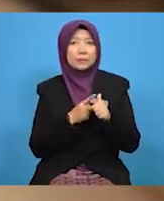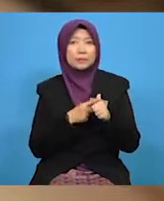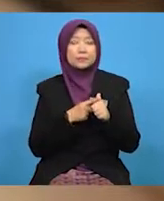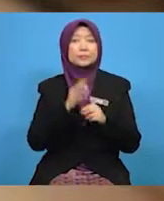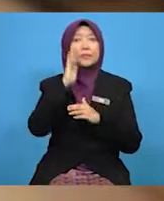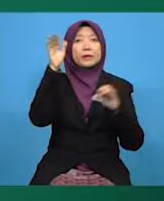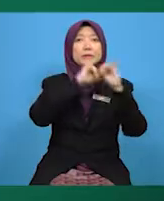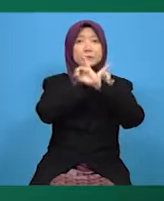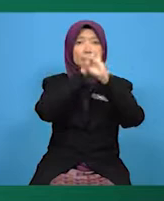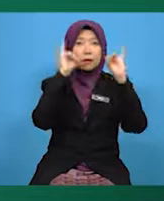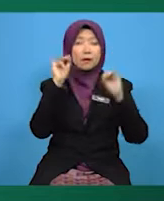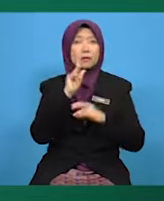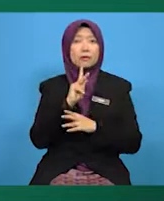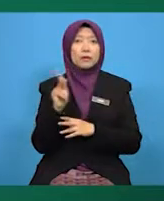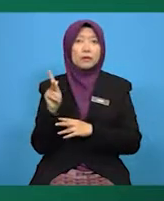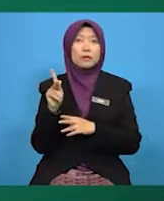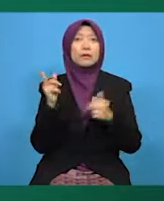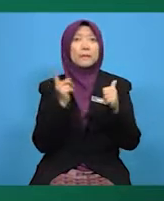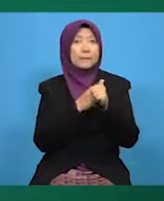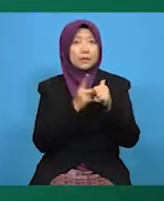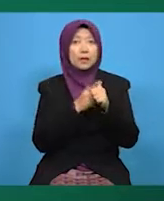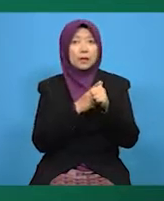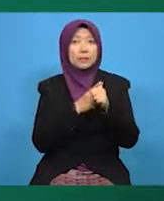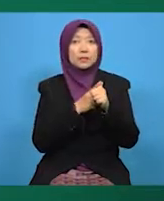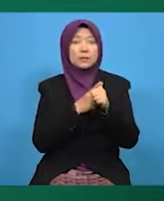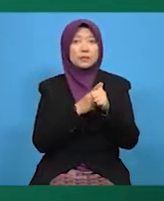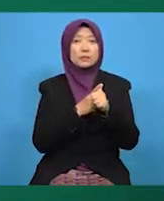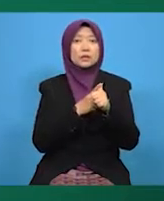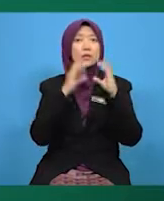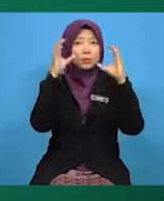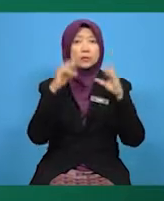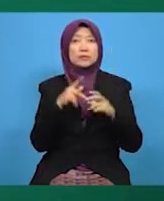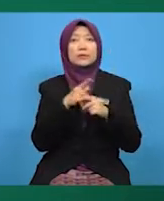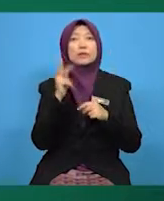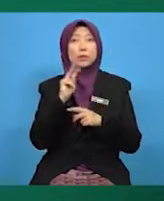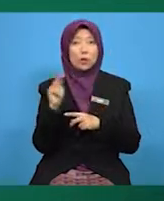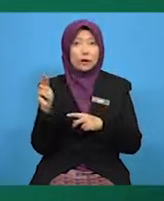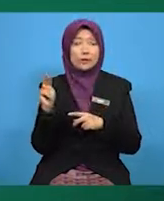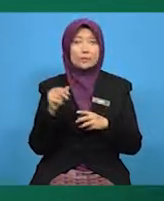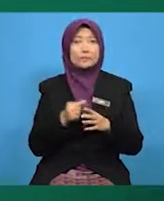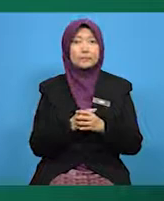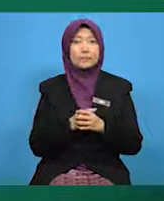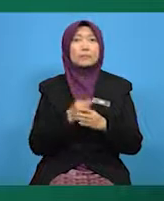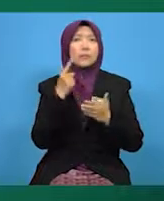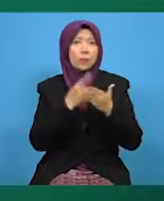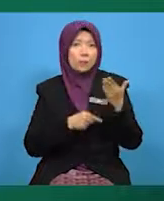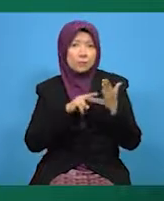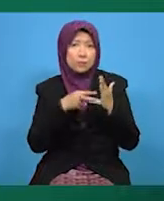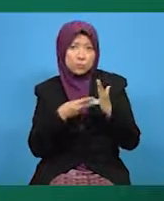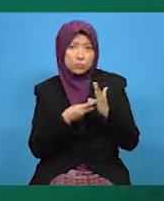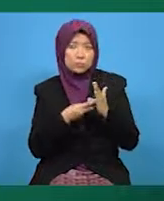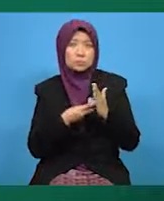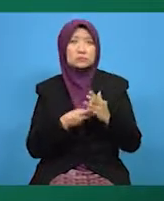akan menerangkan kaedah yang pertama, iaitu kaedah keluaran. Apakah yang dimaksudkan